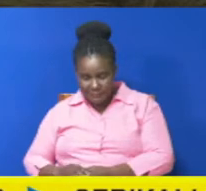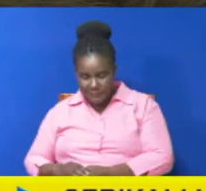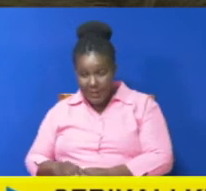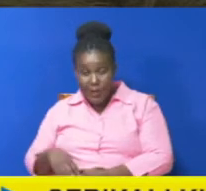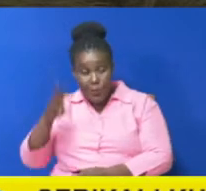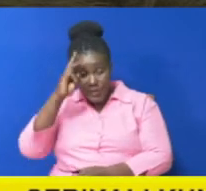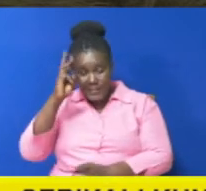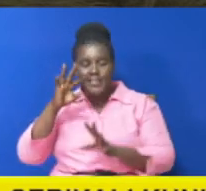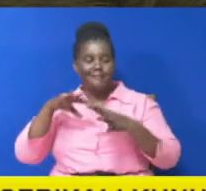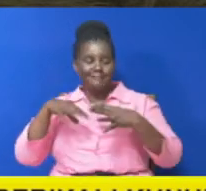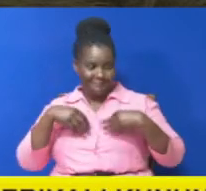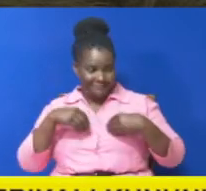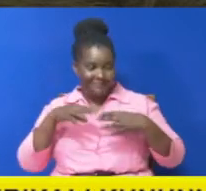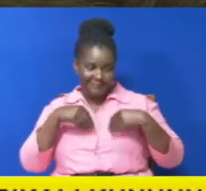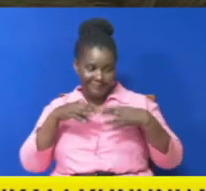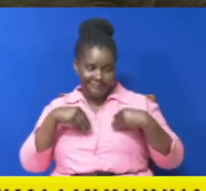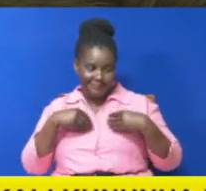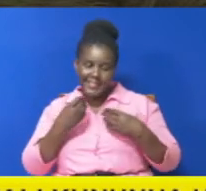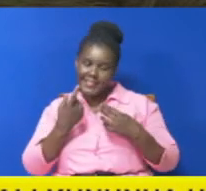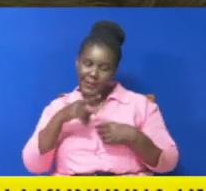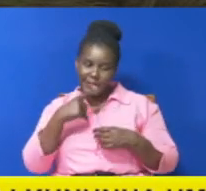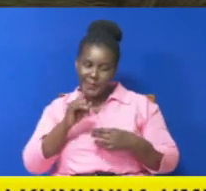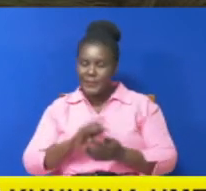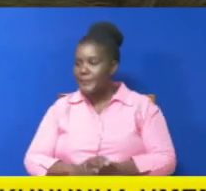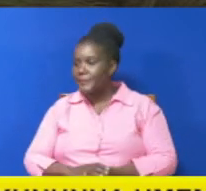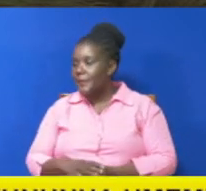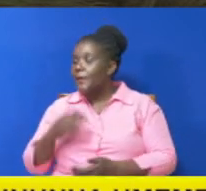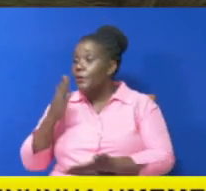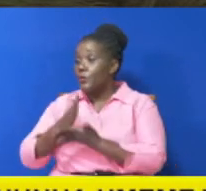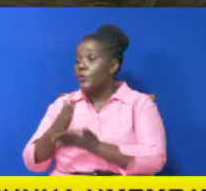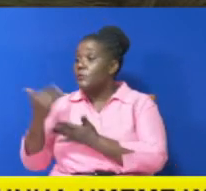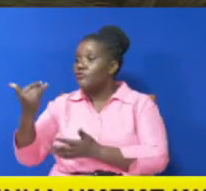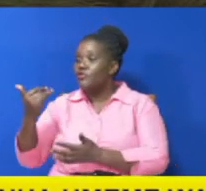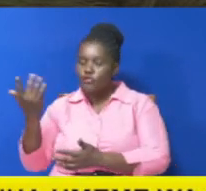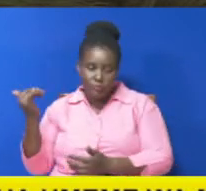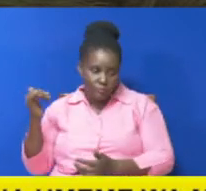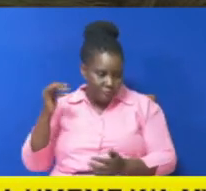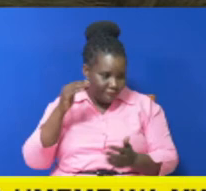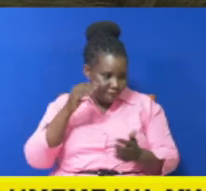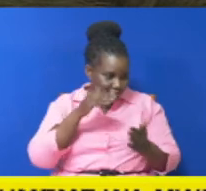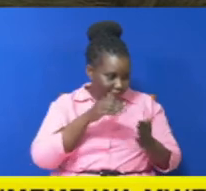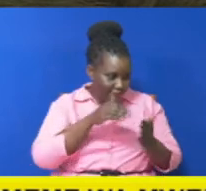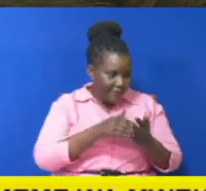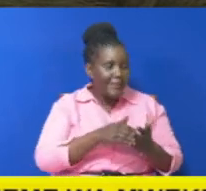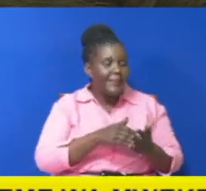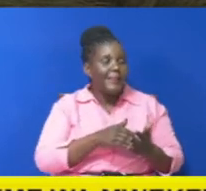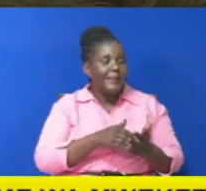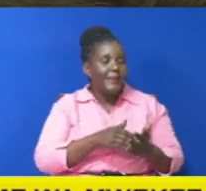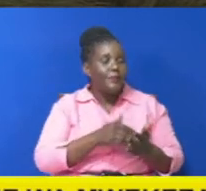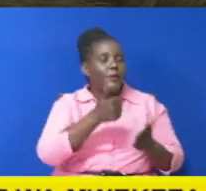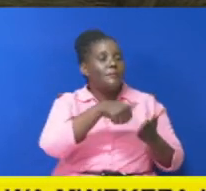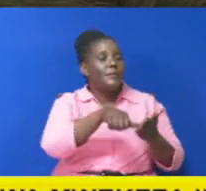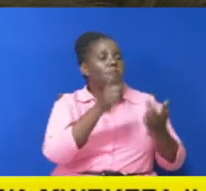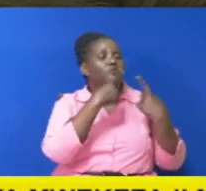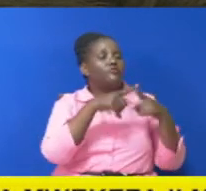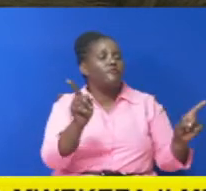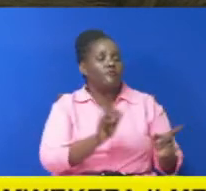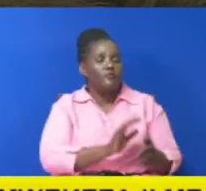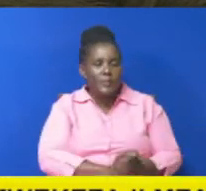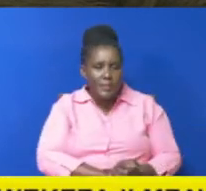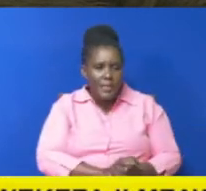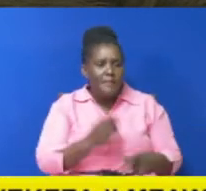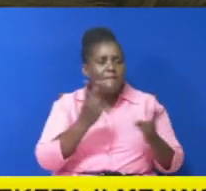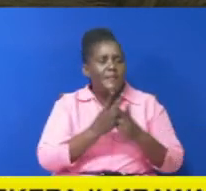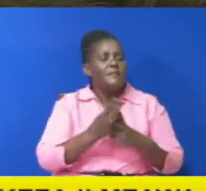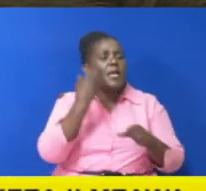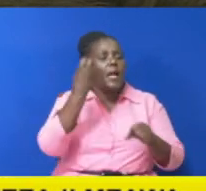kwako, anafanya kazi masaa mengi kupita kiasi, kinyume na sheria ya mtoto na sheria ya kazi